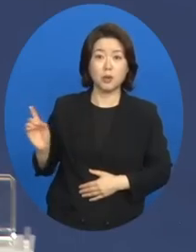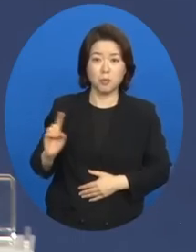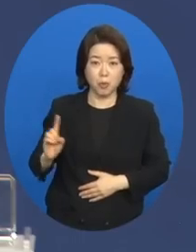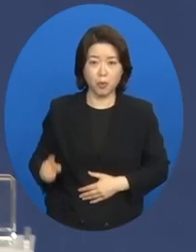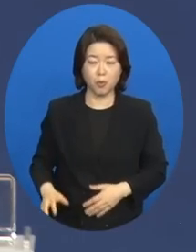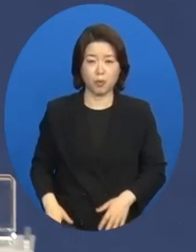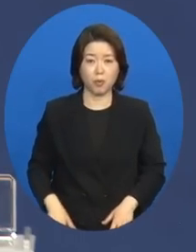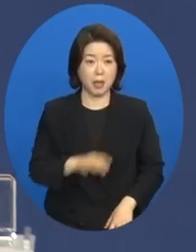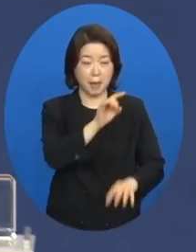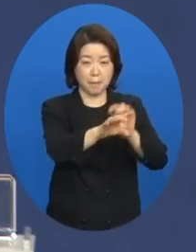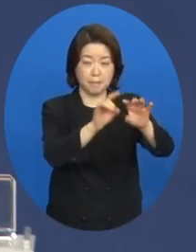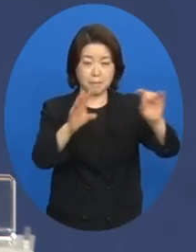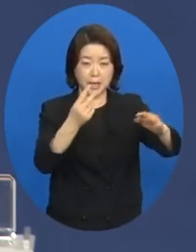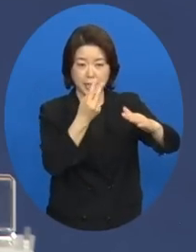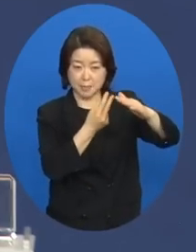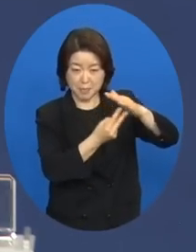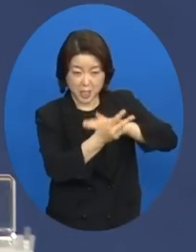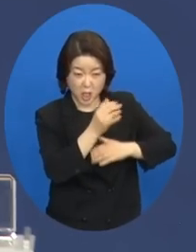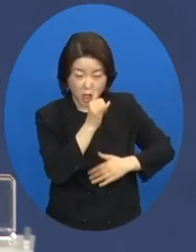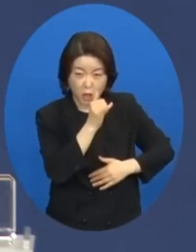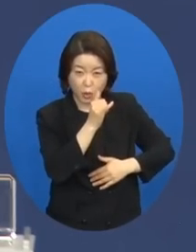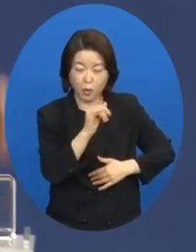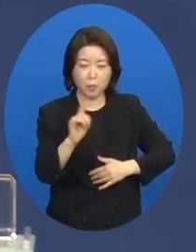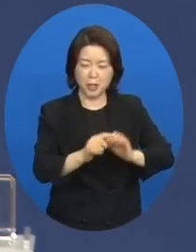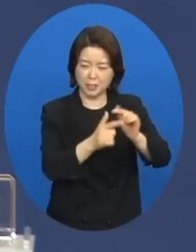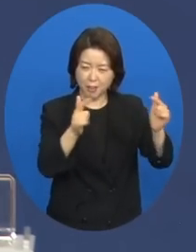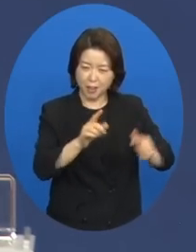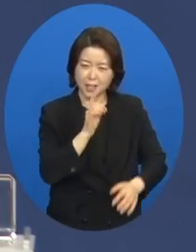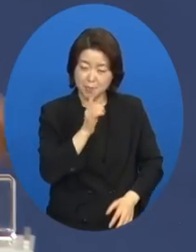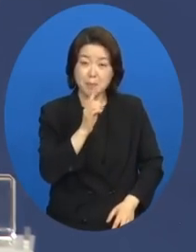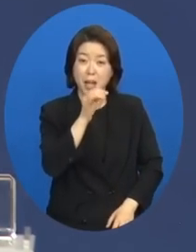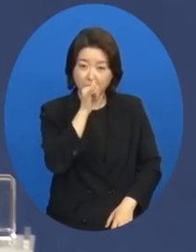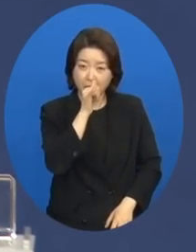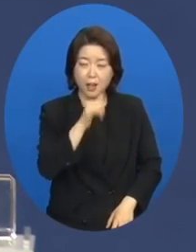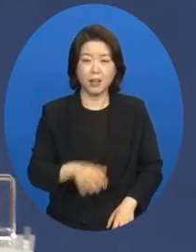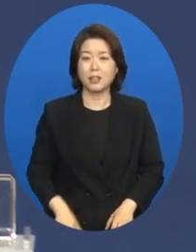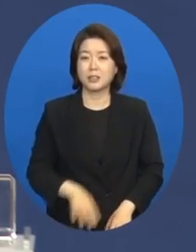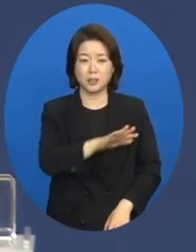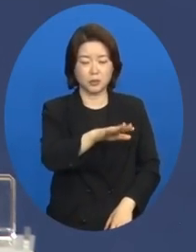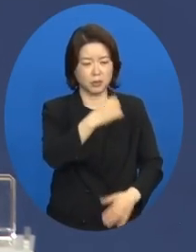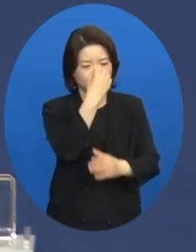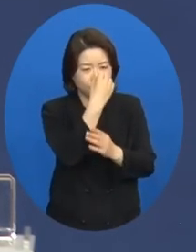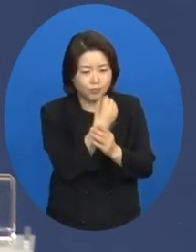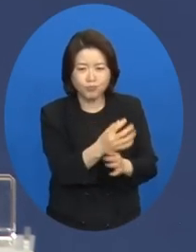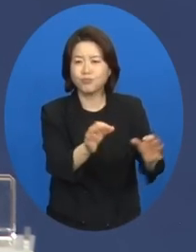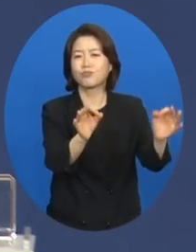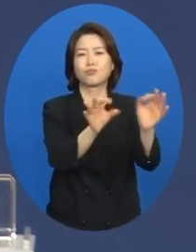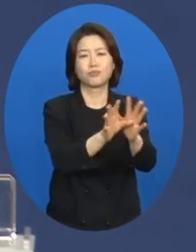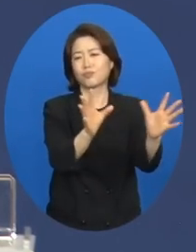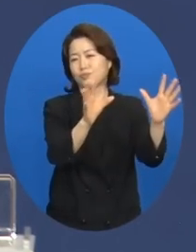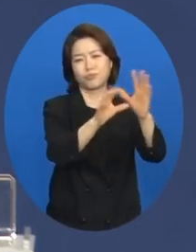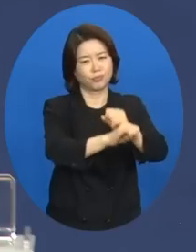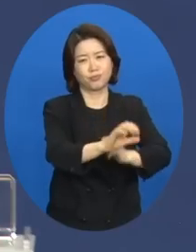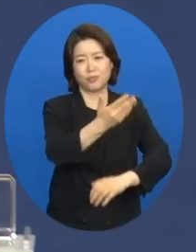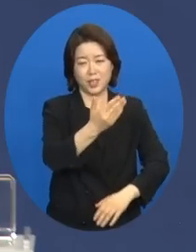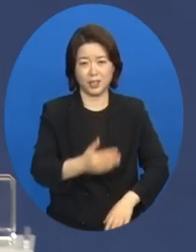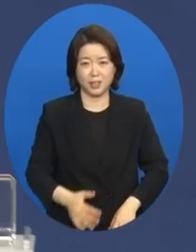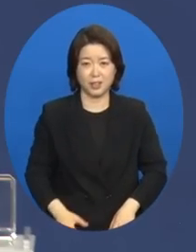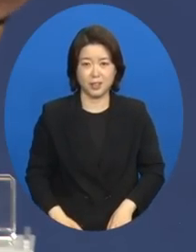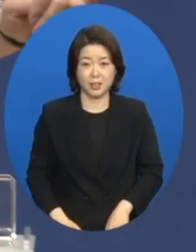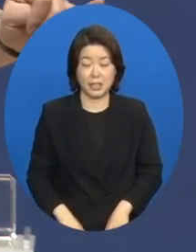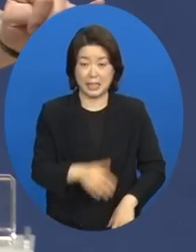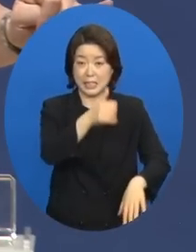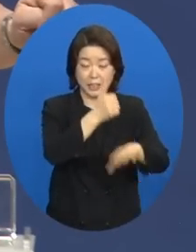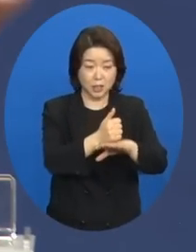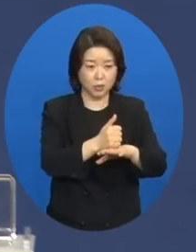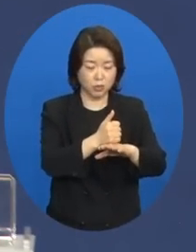다 나름대로 비전이 있다고 그러고 뭐 이런저런 얘기하지만 그건 전부 썩어지고 없어지고 그리고